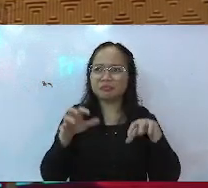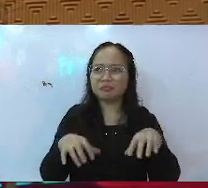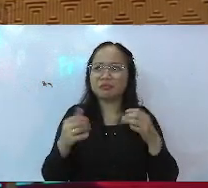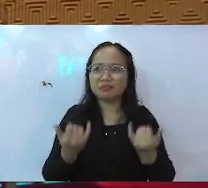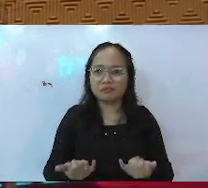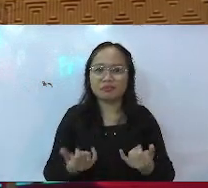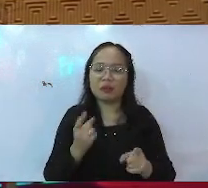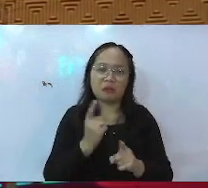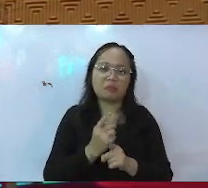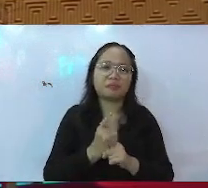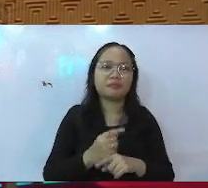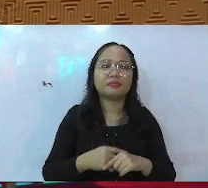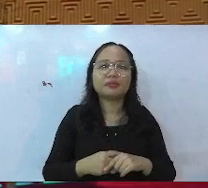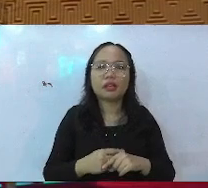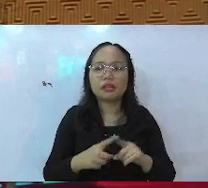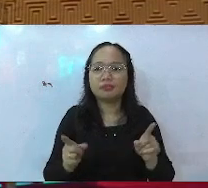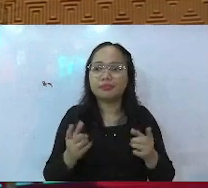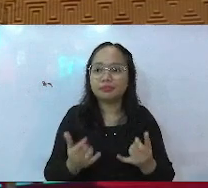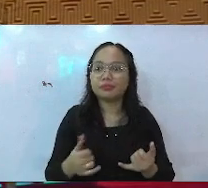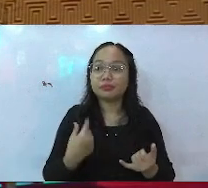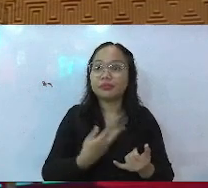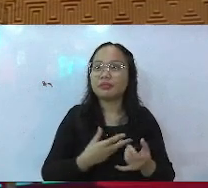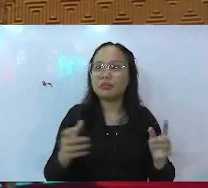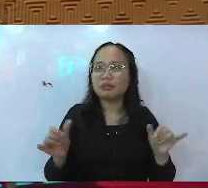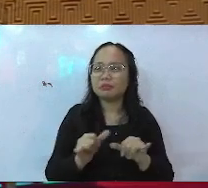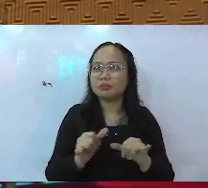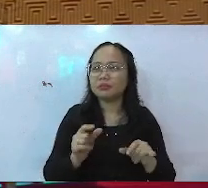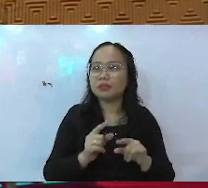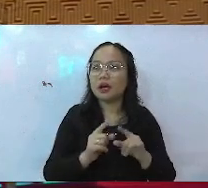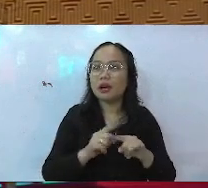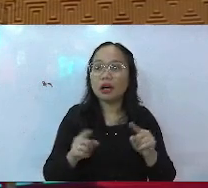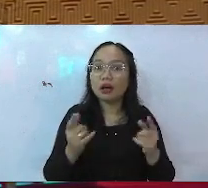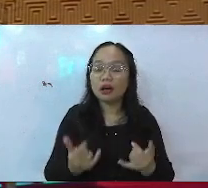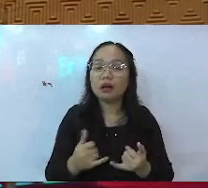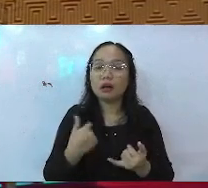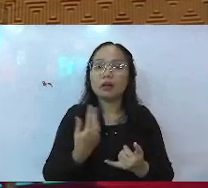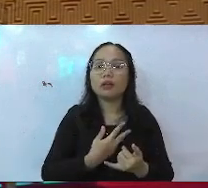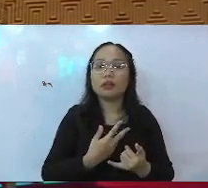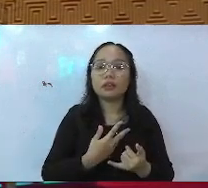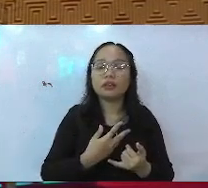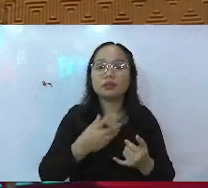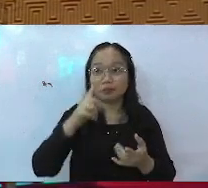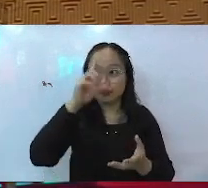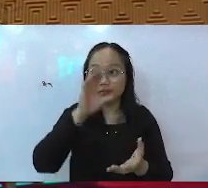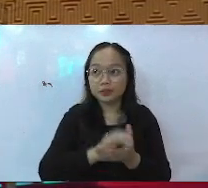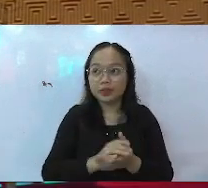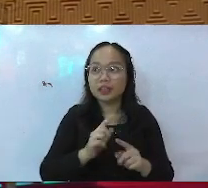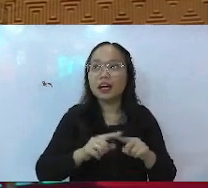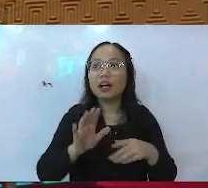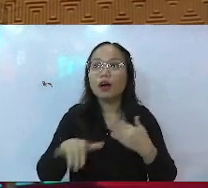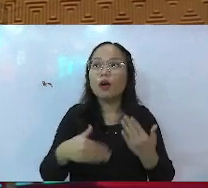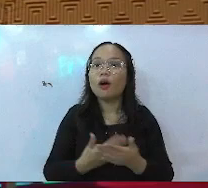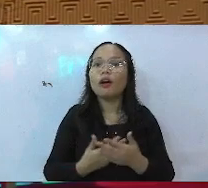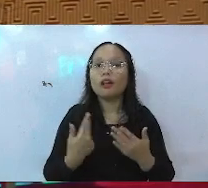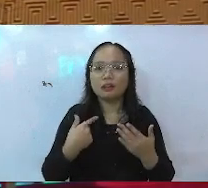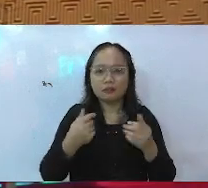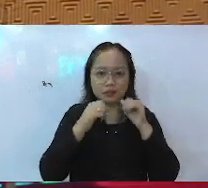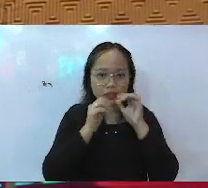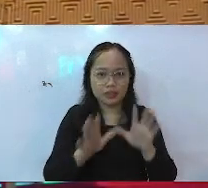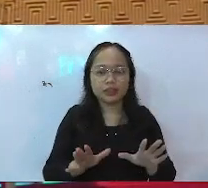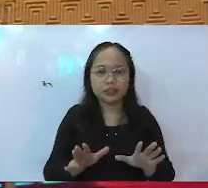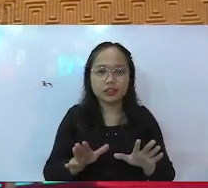binagyo talaga oo kaya talagang maraming binagyo pero Ako'y naniniwala na ang bawat isa ay pagpapalain ng Panginoon sa ating